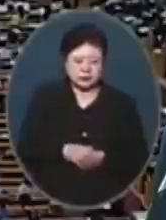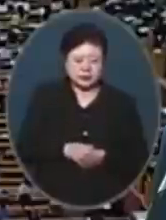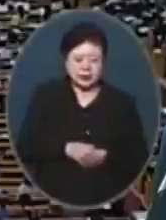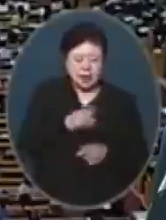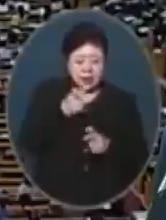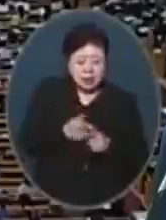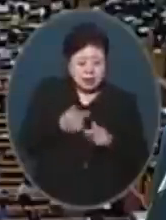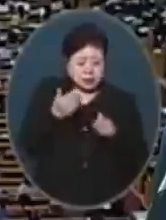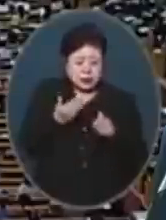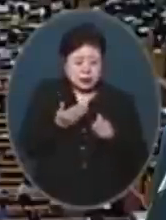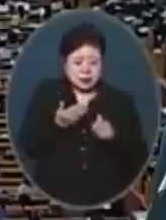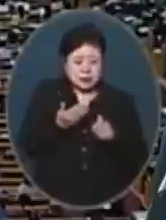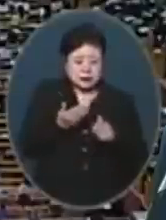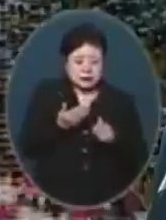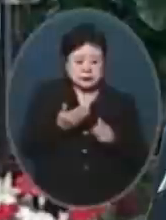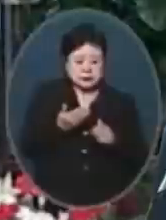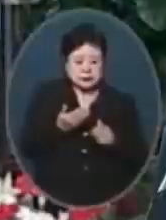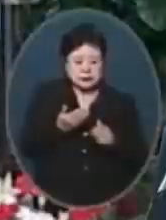예수님께서